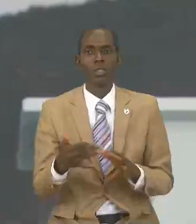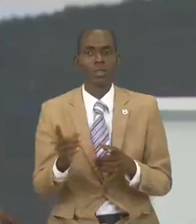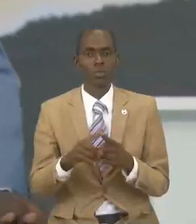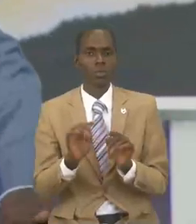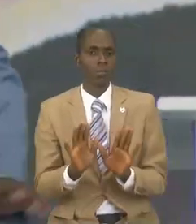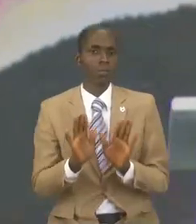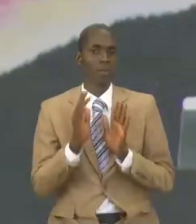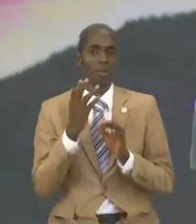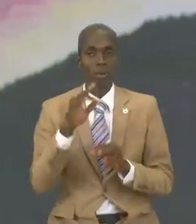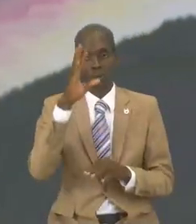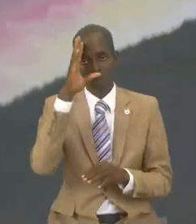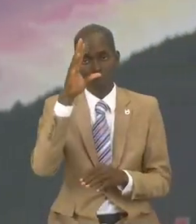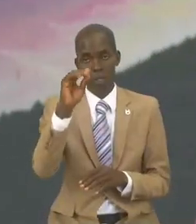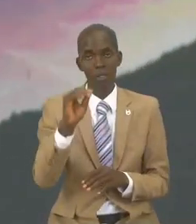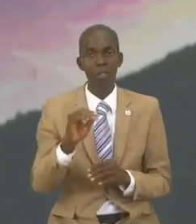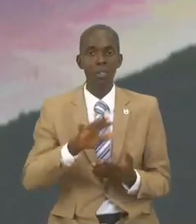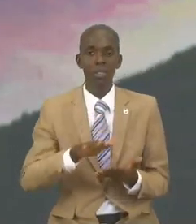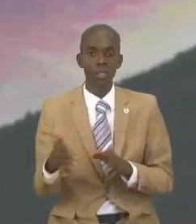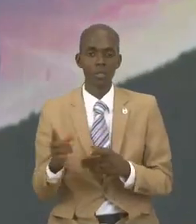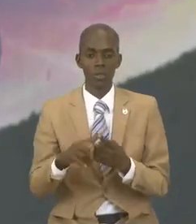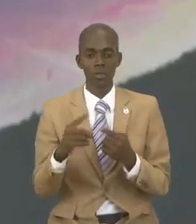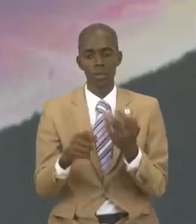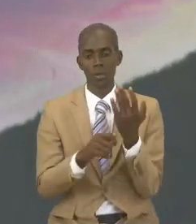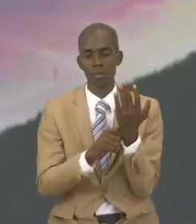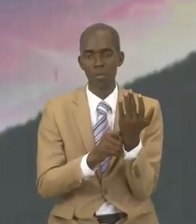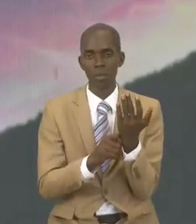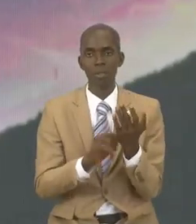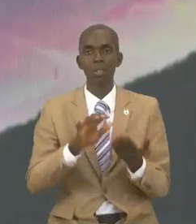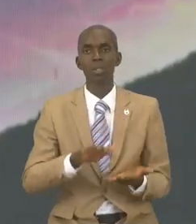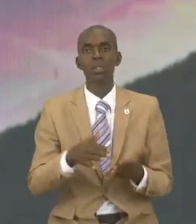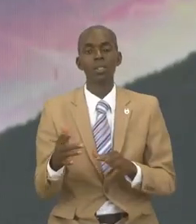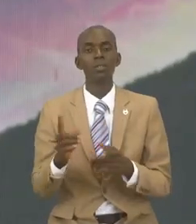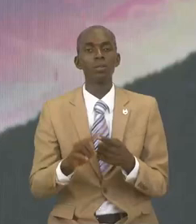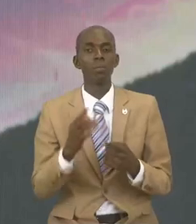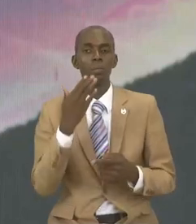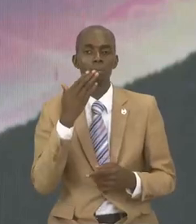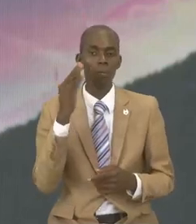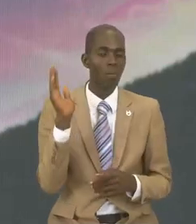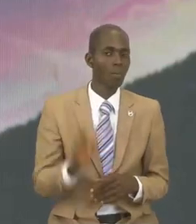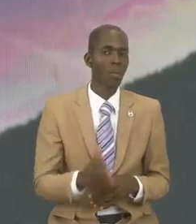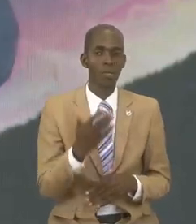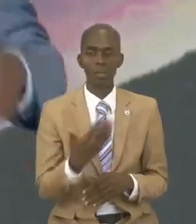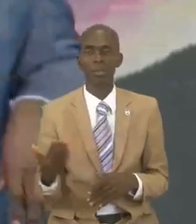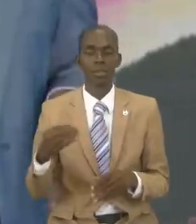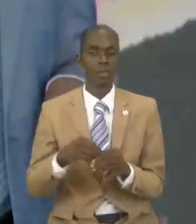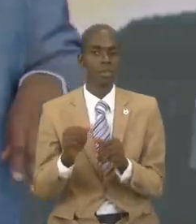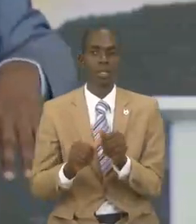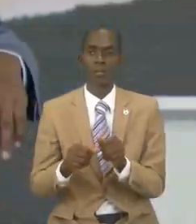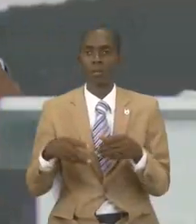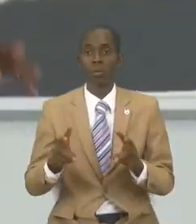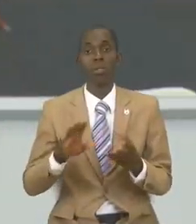mort à la crainte des hommes, vous êtes mort à la chair, vous êtes mort au mal dans toutes